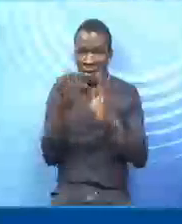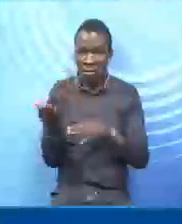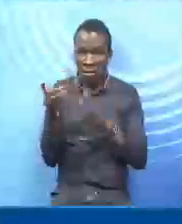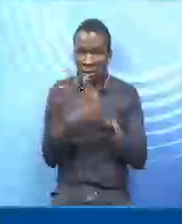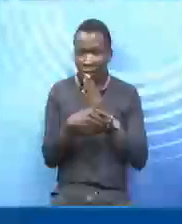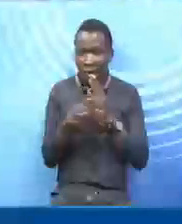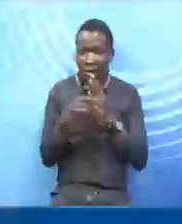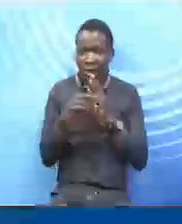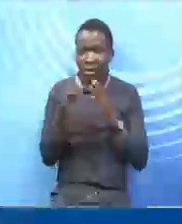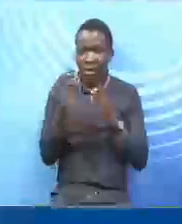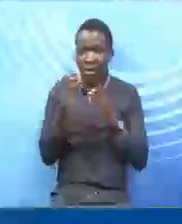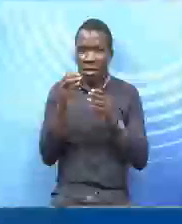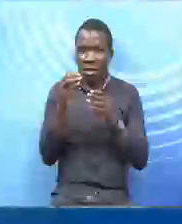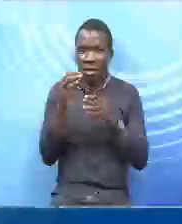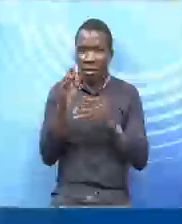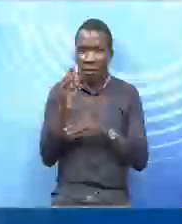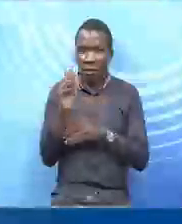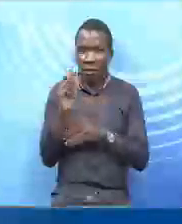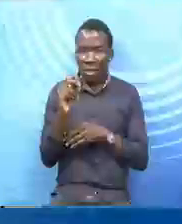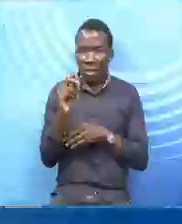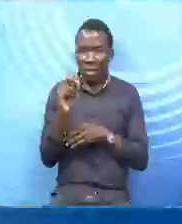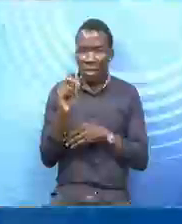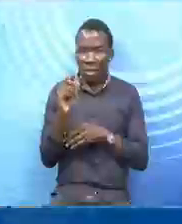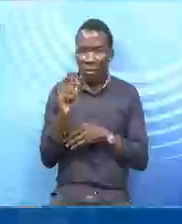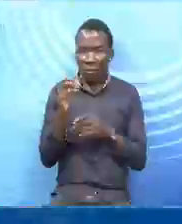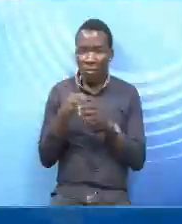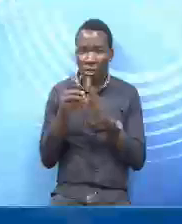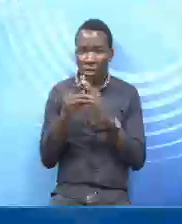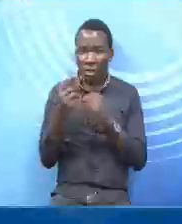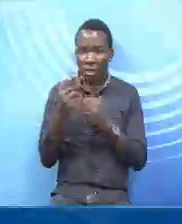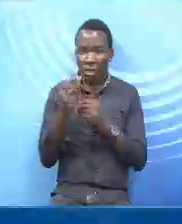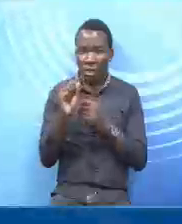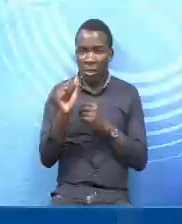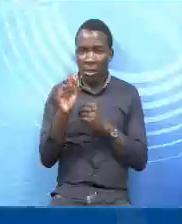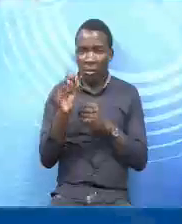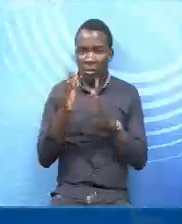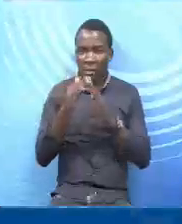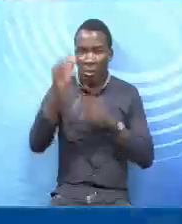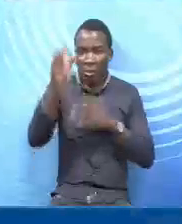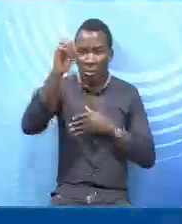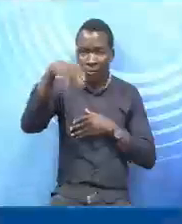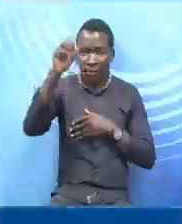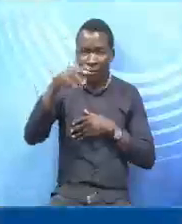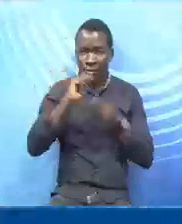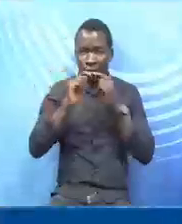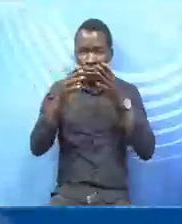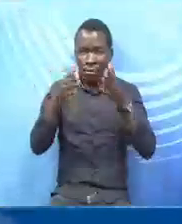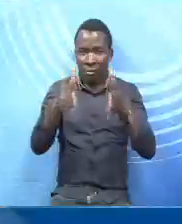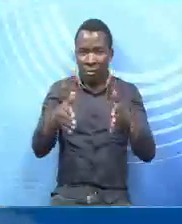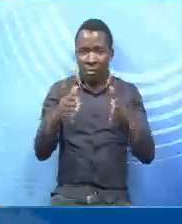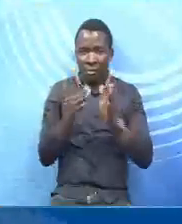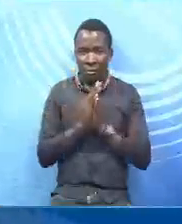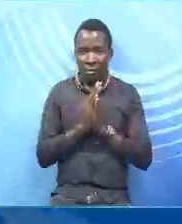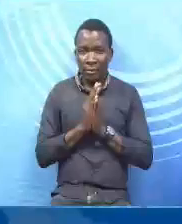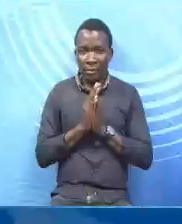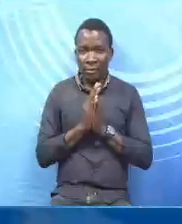n'iki cyorezo. BTM TV mu karere ka Gasabo mu mujyi wa Kigali, Ndindahiro Valensi Papi.